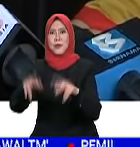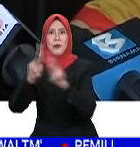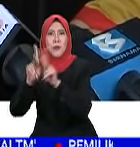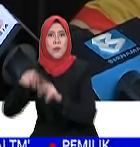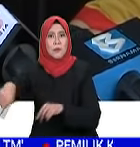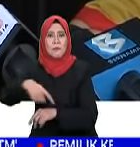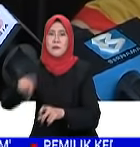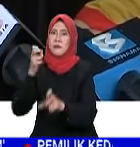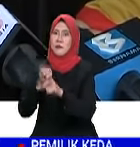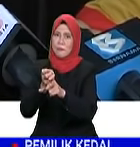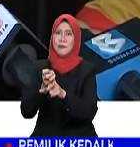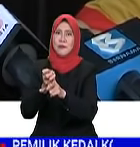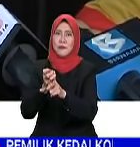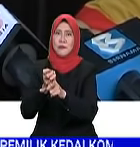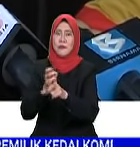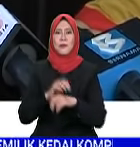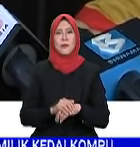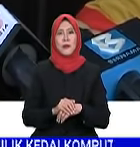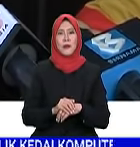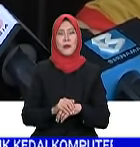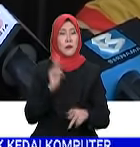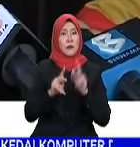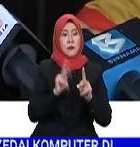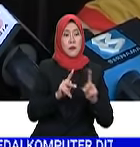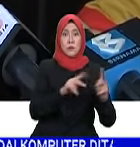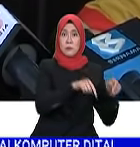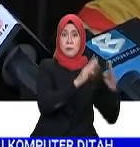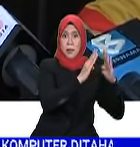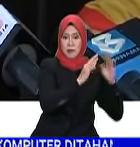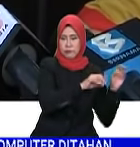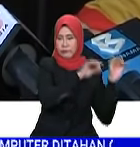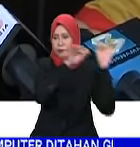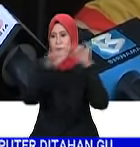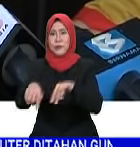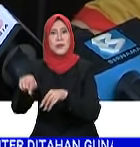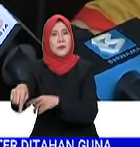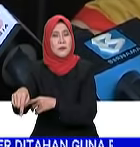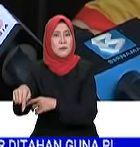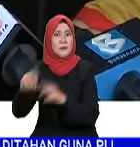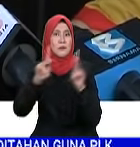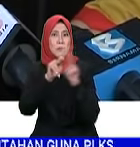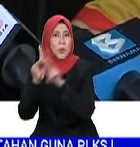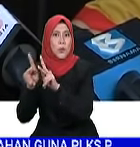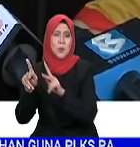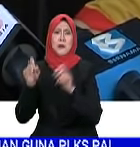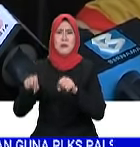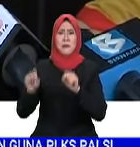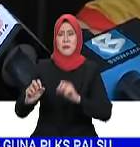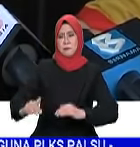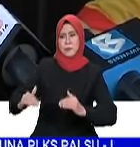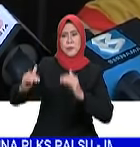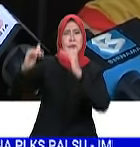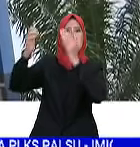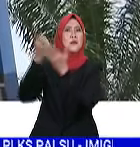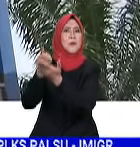bermakna kalau mereka datang ke luar bandar membawa industri dan sebagainya, tentu sajalah ekonomi dapat ditingkatkan di